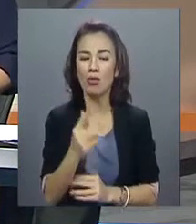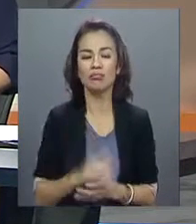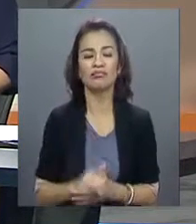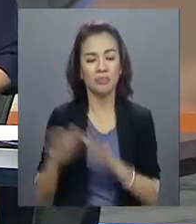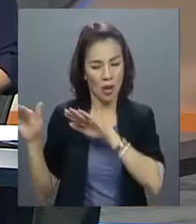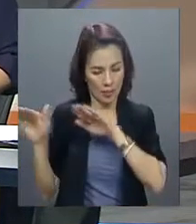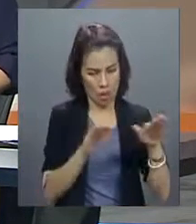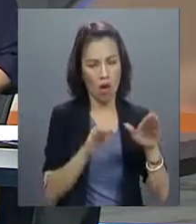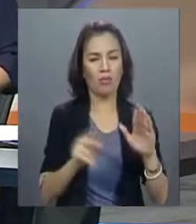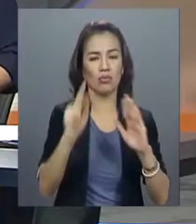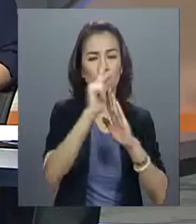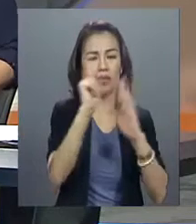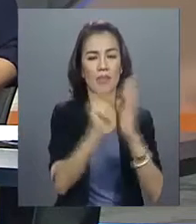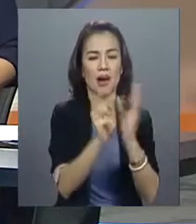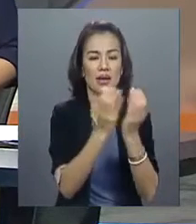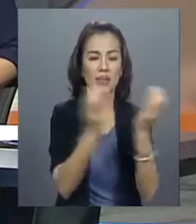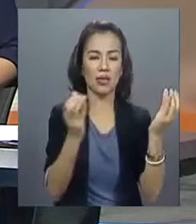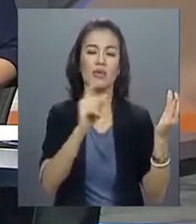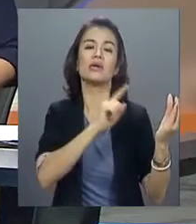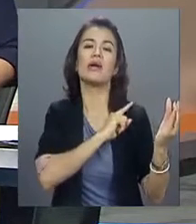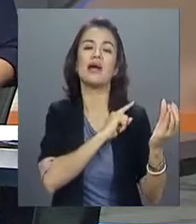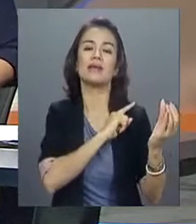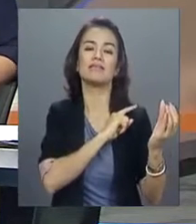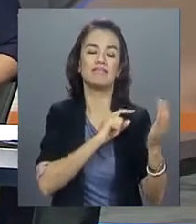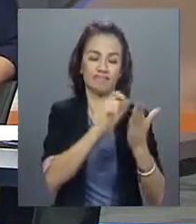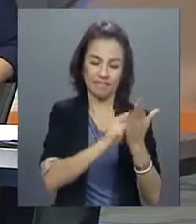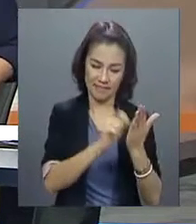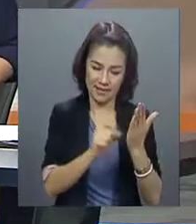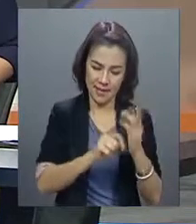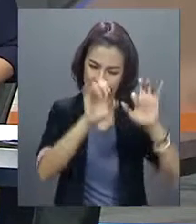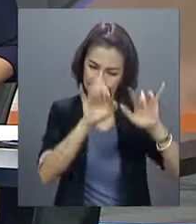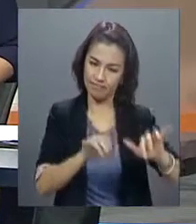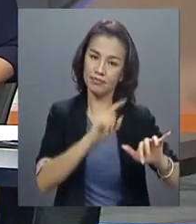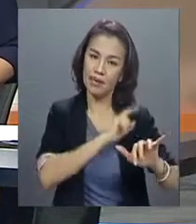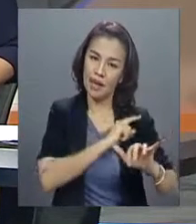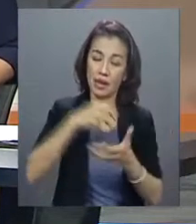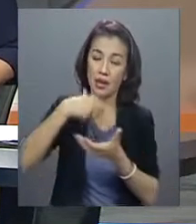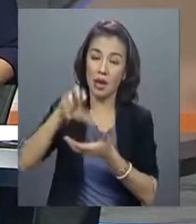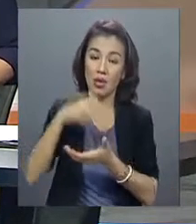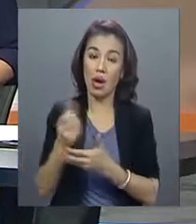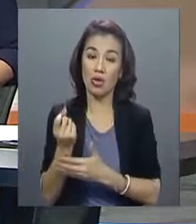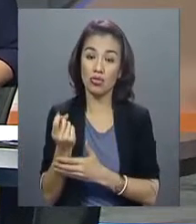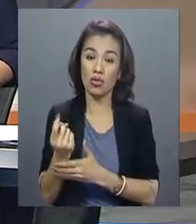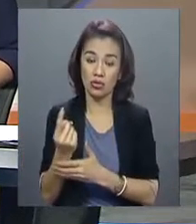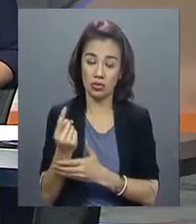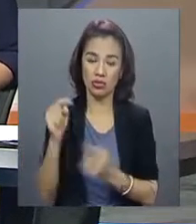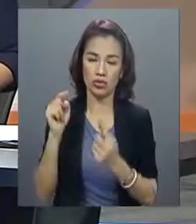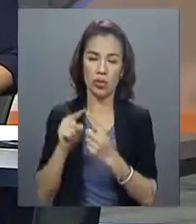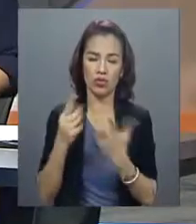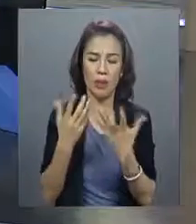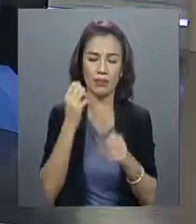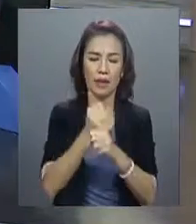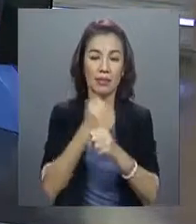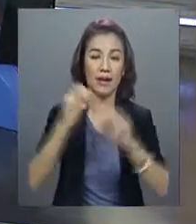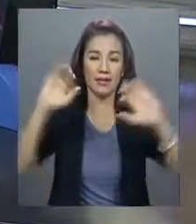ที่จะร่างรัฐธรรมนูญฉบับใหม่เองนะคะติดตามจากคุณอัชราโพสีค่ะรายงานสดจากทำเนียบรัฐบาลค่ะคุณอัชรา